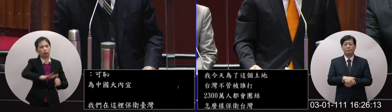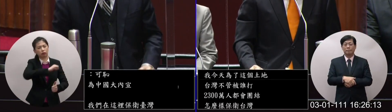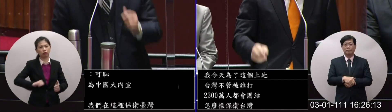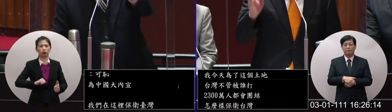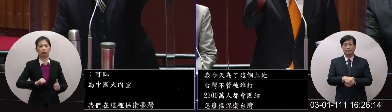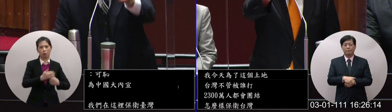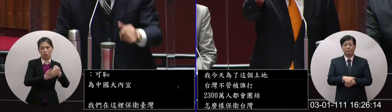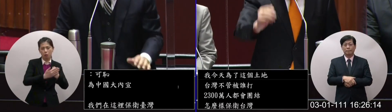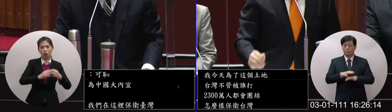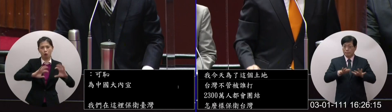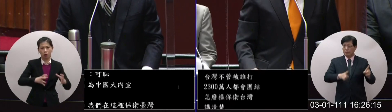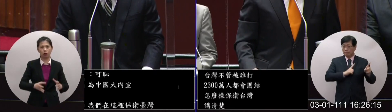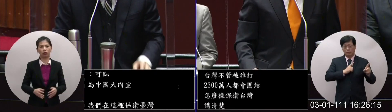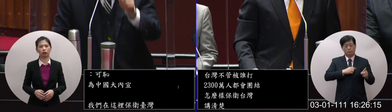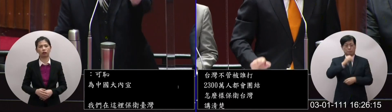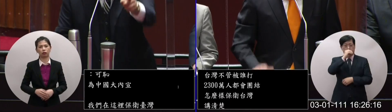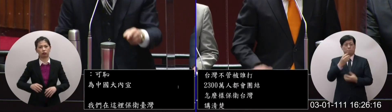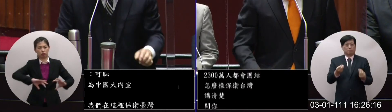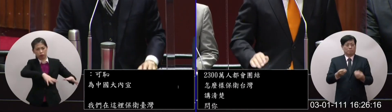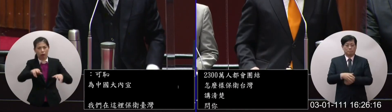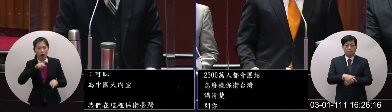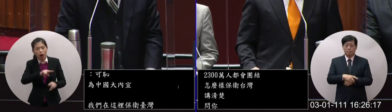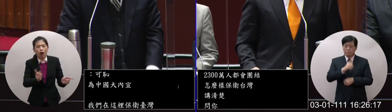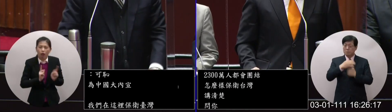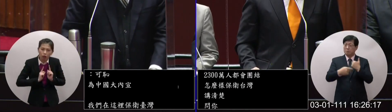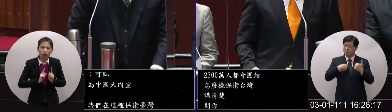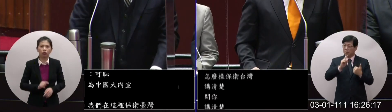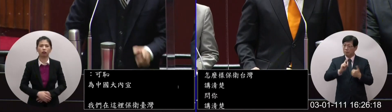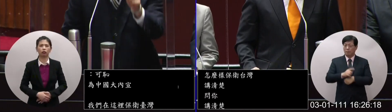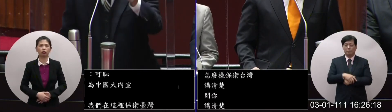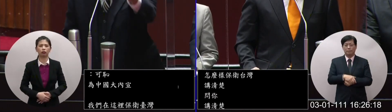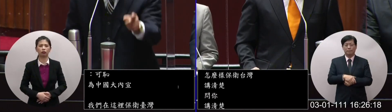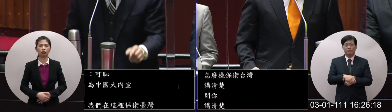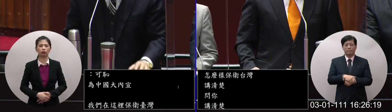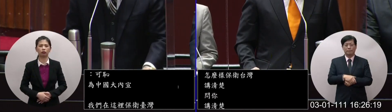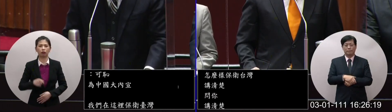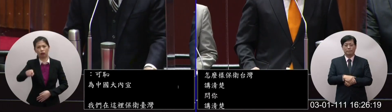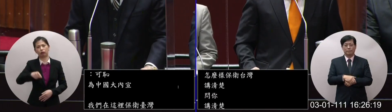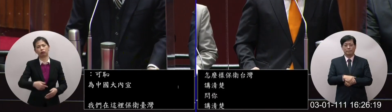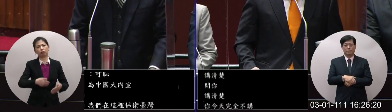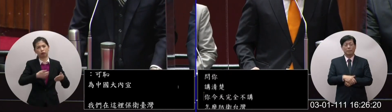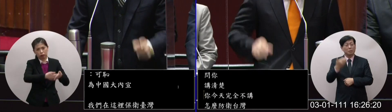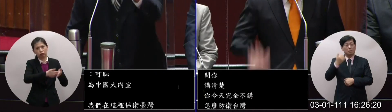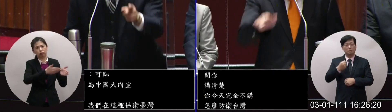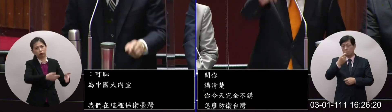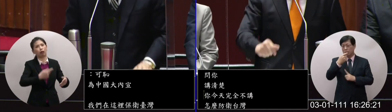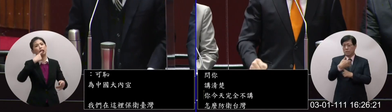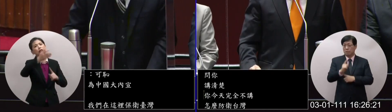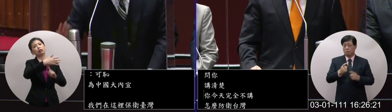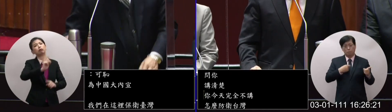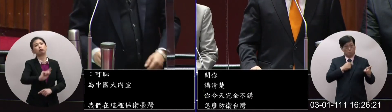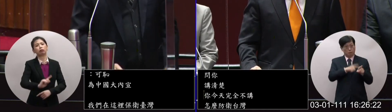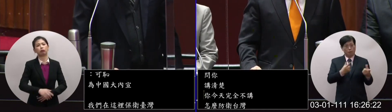卫乌克兰、 哦。你今天完全不讲， 不想 防卫台湾。 好了， 你这种投降主义， 谁是个投降？不要你